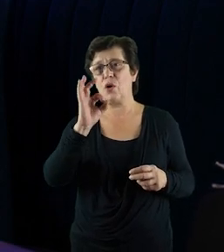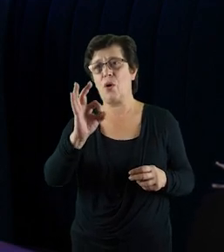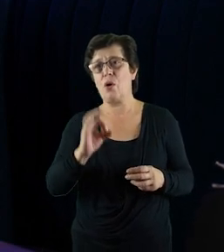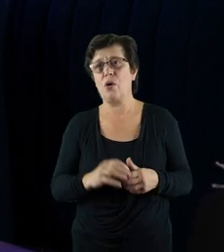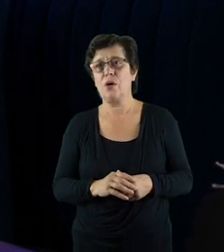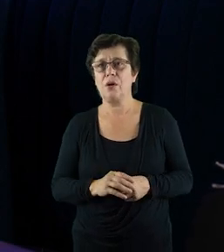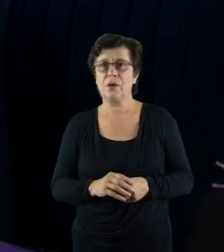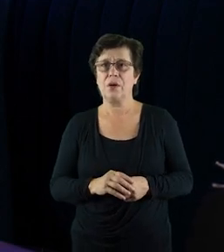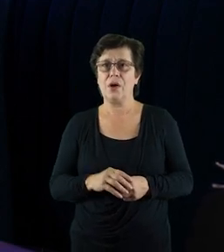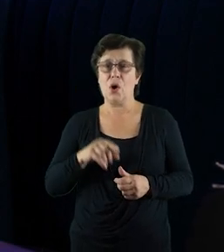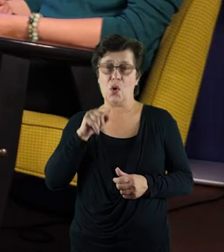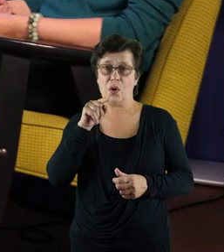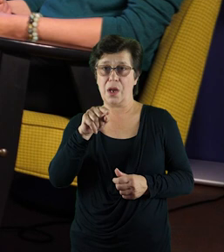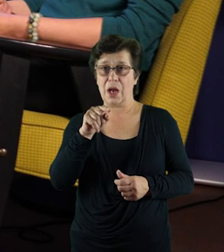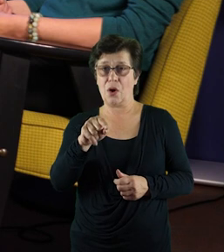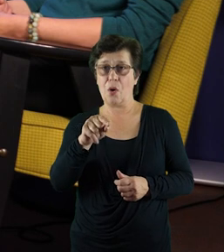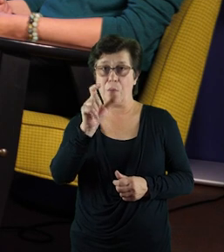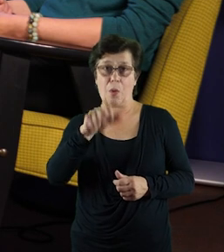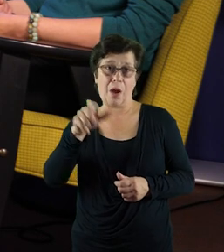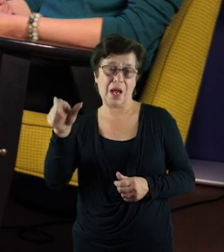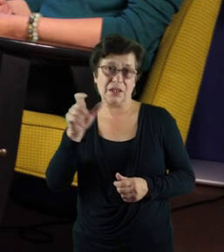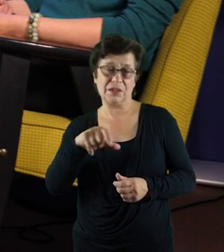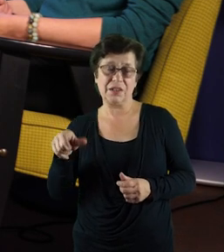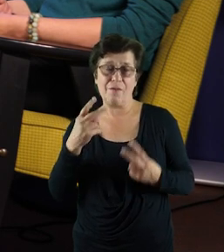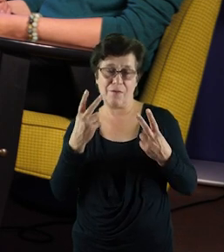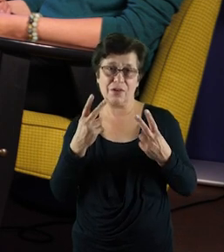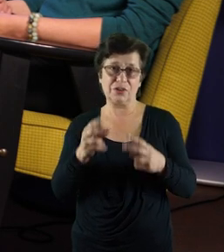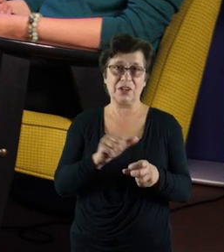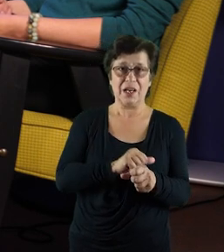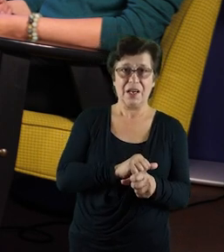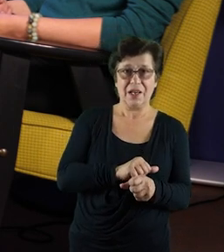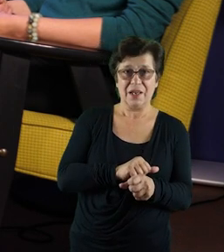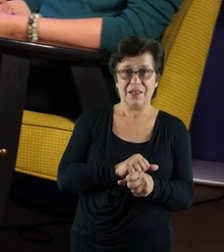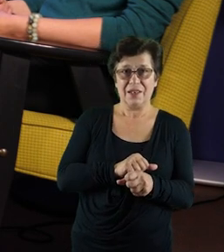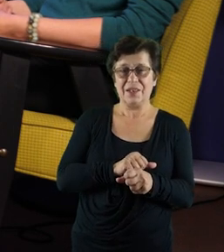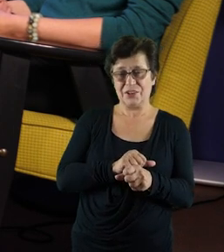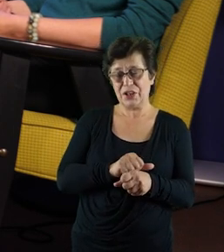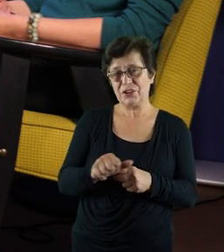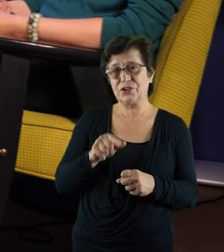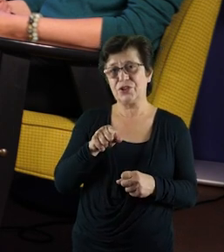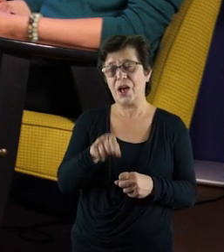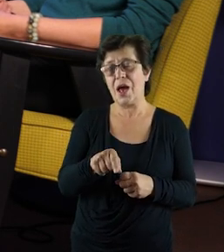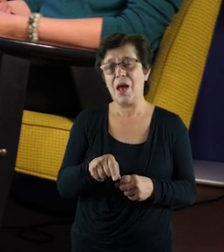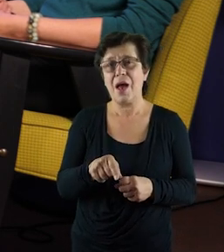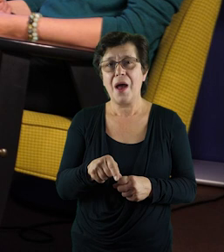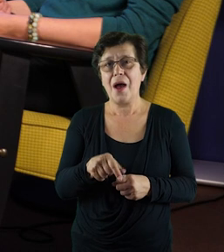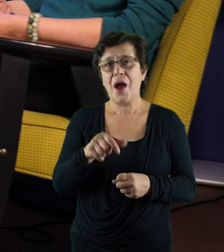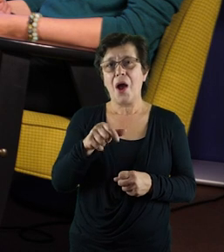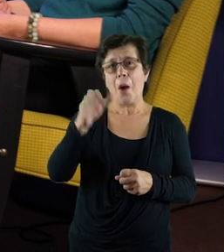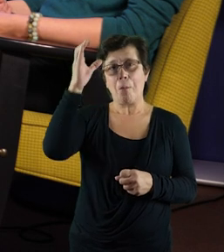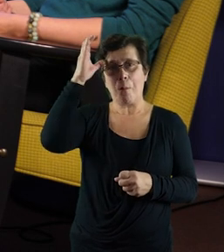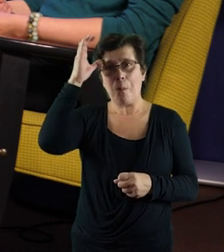o jego poezji. To też myślę, że ważne było to, że to poeta pisał o poecie. To nie był krytyk, który pisze o